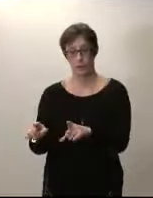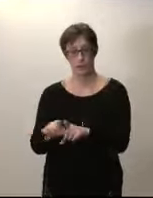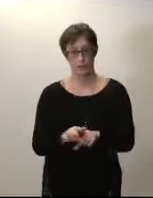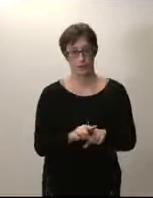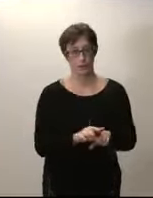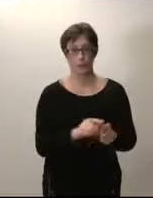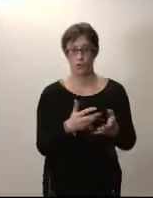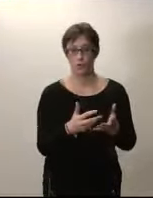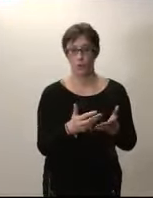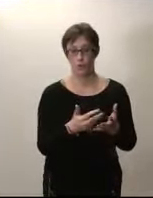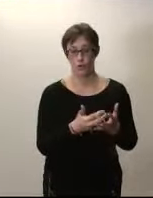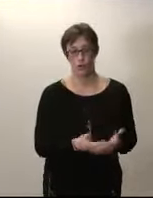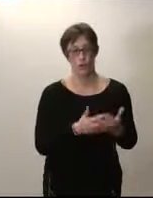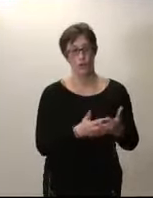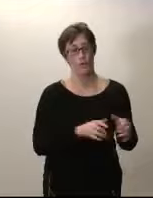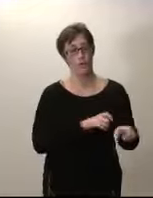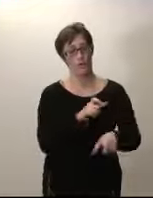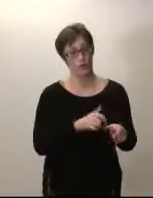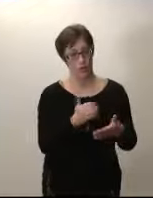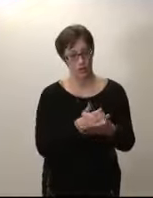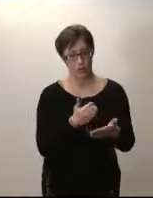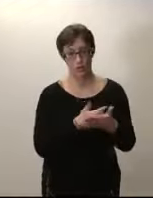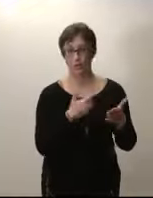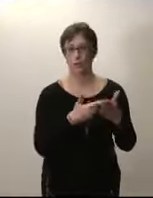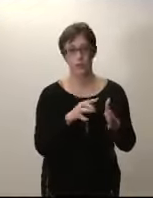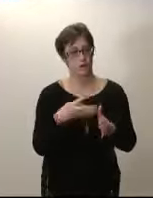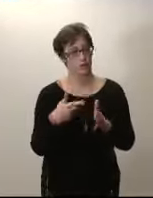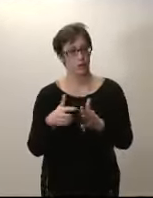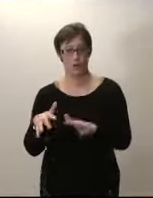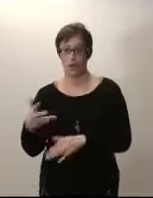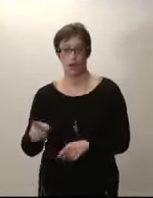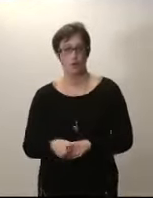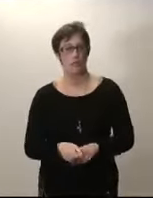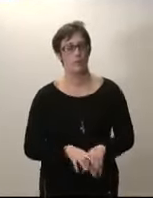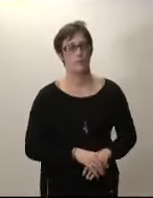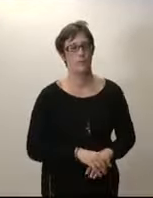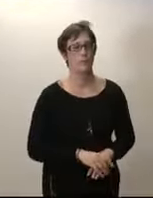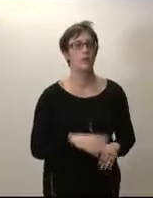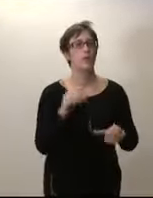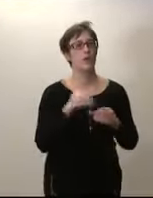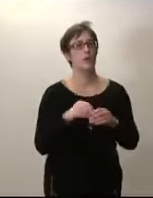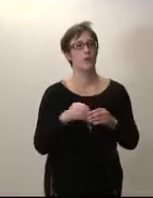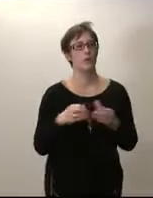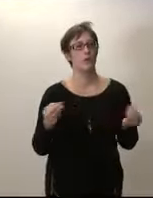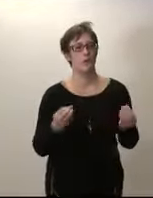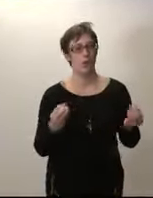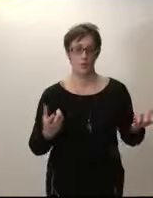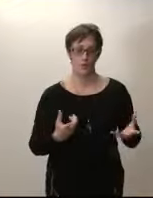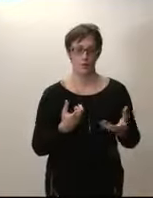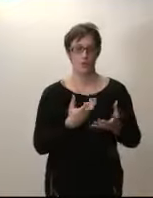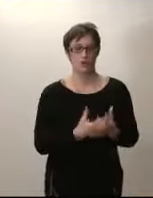en 2015 qu'en 2014. Le plus gros poste d'économie réside dans les charges à caractère